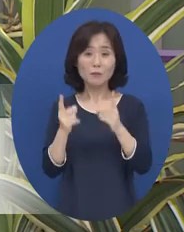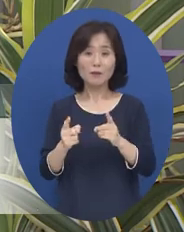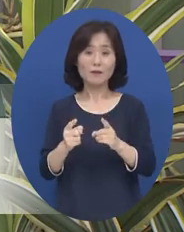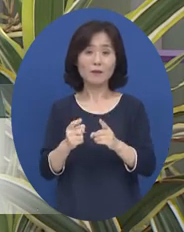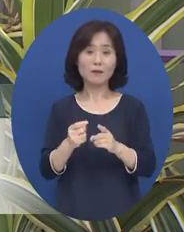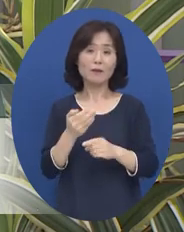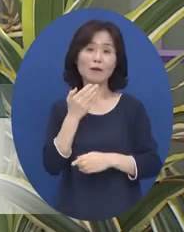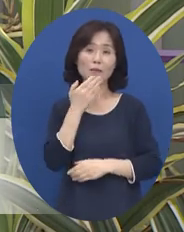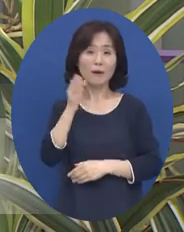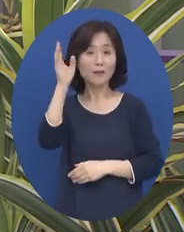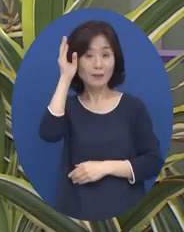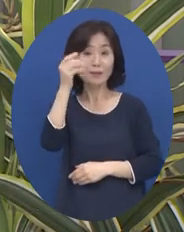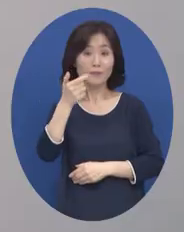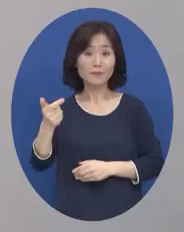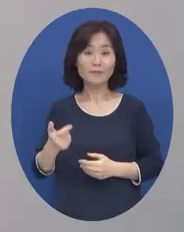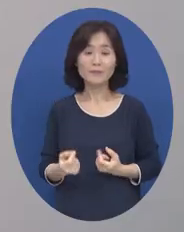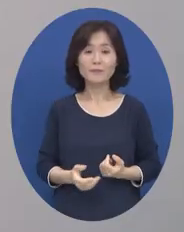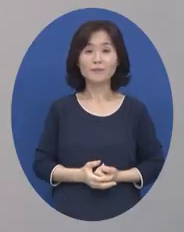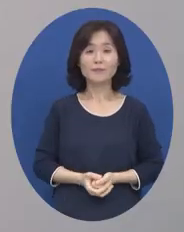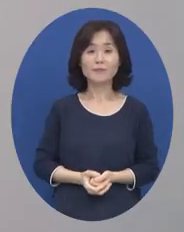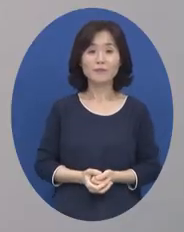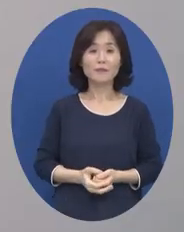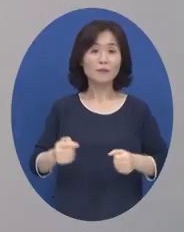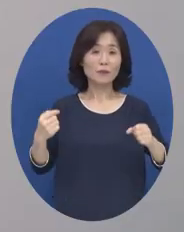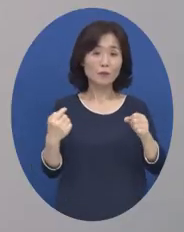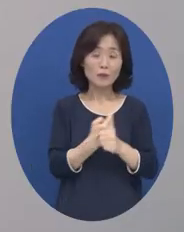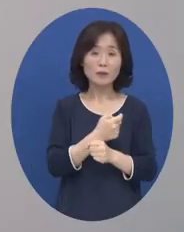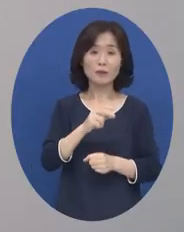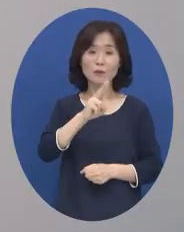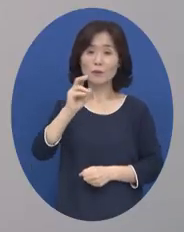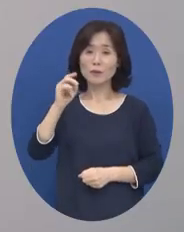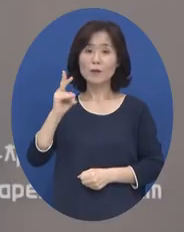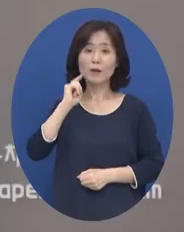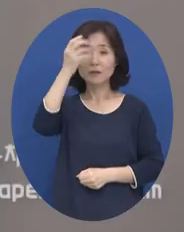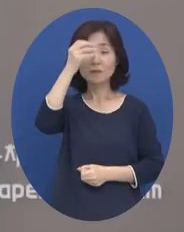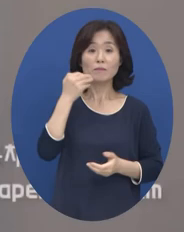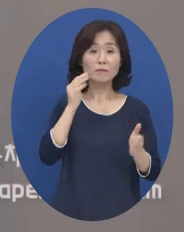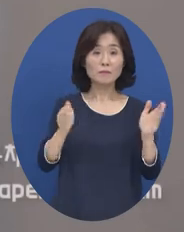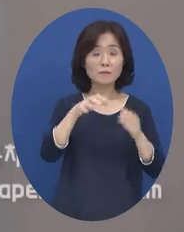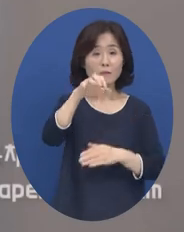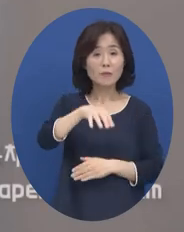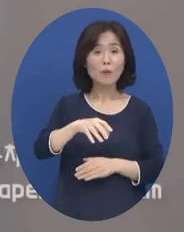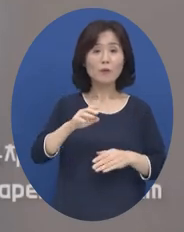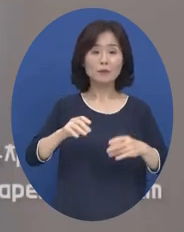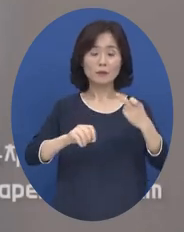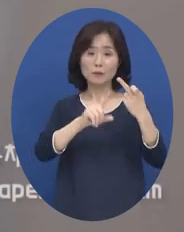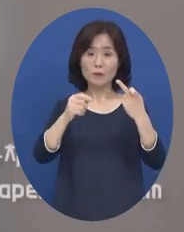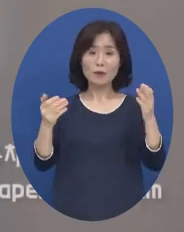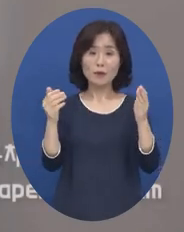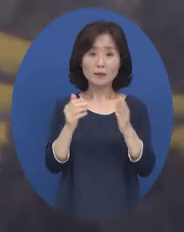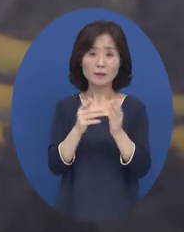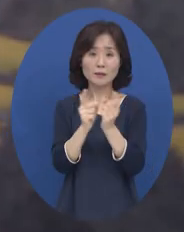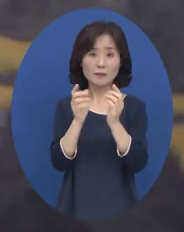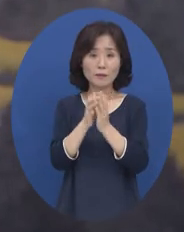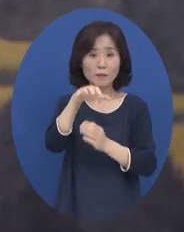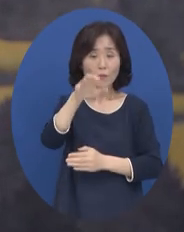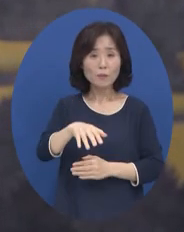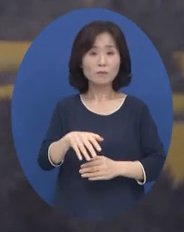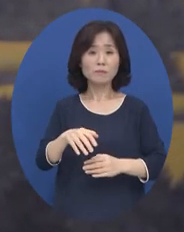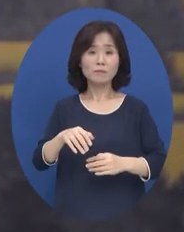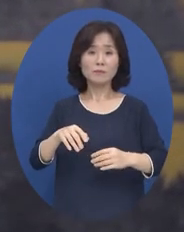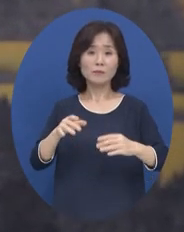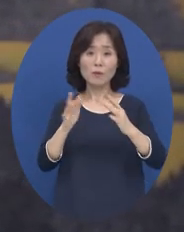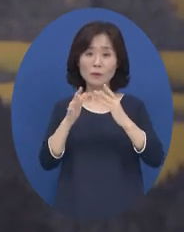보여준다고 보여줍니다 이밖에도 2020 아트 경기에선 올해 말까지 온 오프라인 동시 개체 미술 장터와